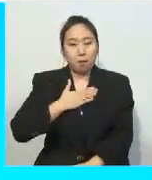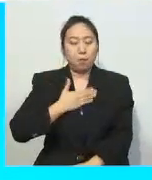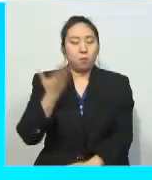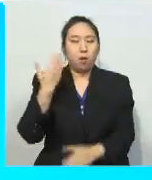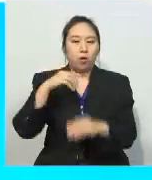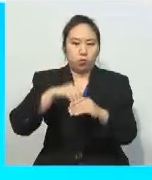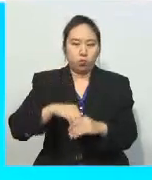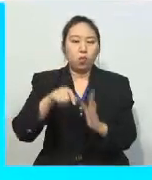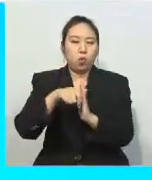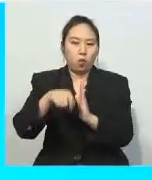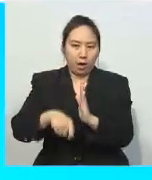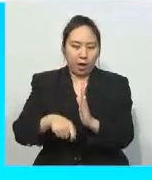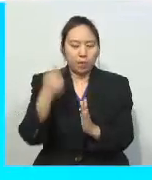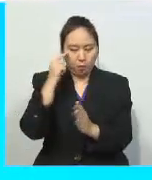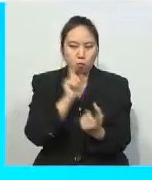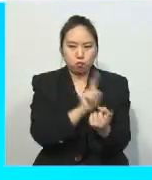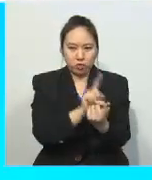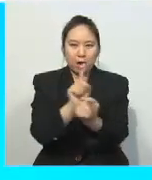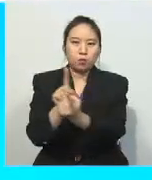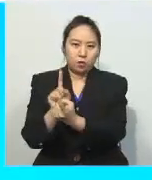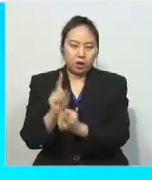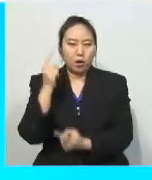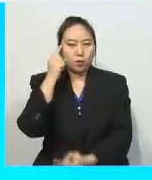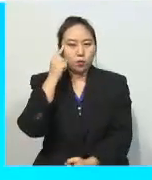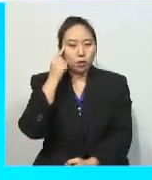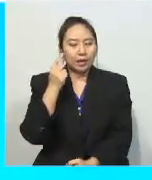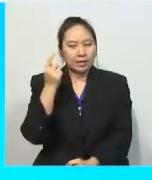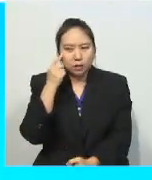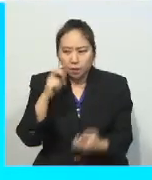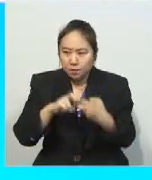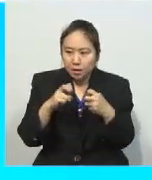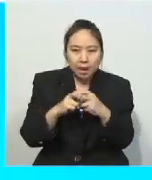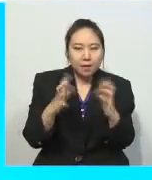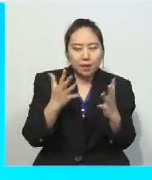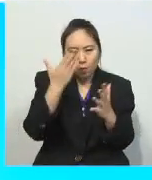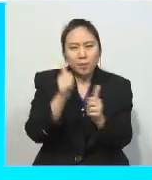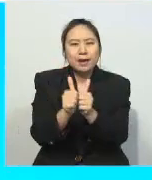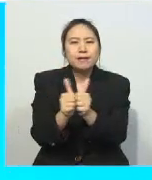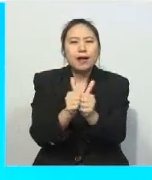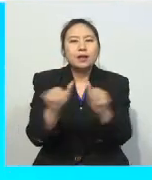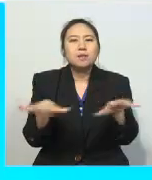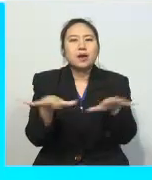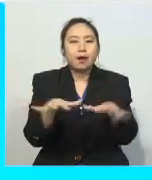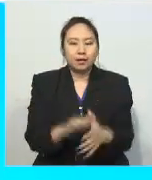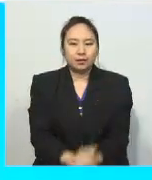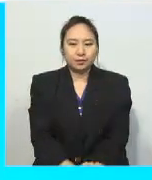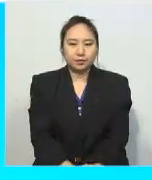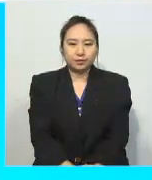คราชมาก่อนก็ส่วนใหญ่ก็จะรู้จักกันหมดนะฮะแล้วก็ดูแล้วก็คงจะไม่มีอะไรเพราะมันเป็นการต่อสู้ธรรมดานะครับ